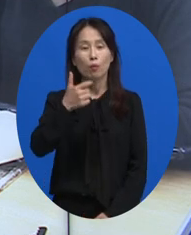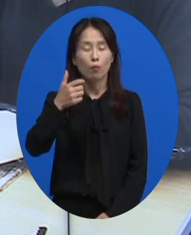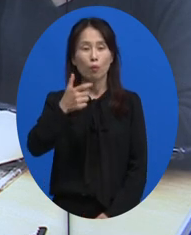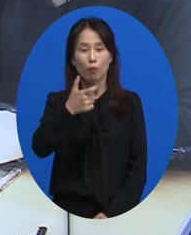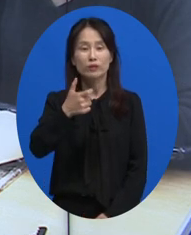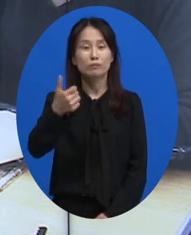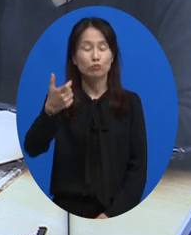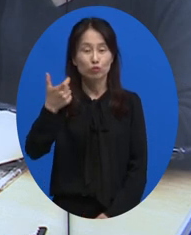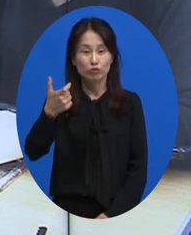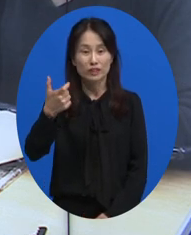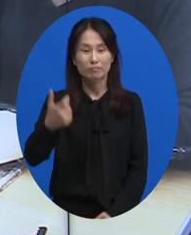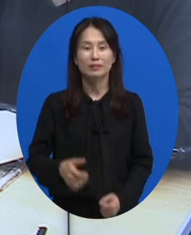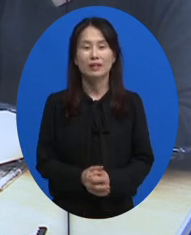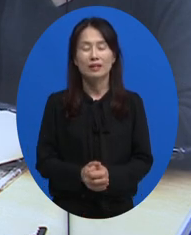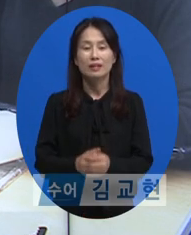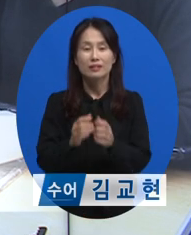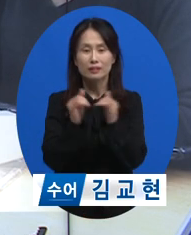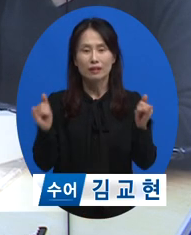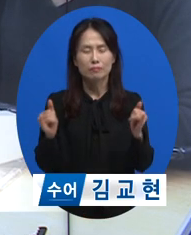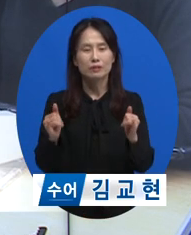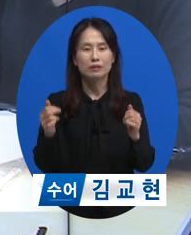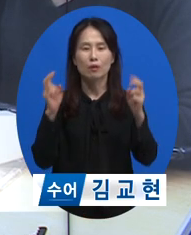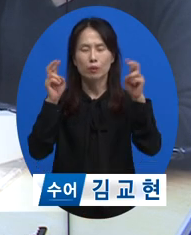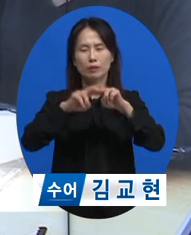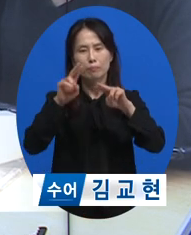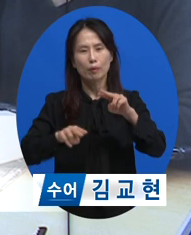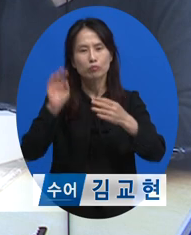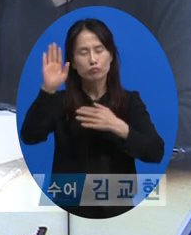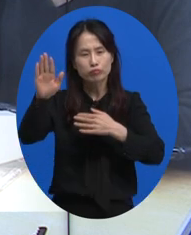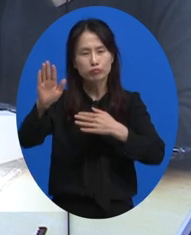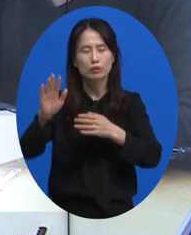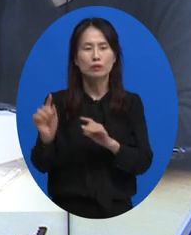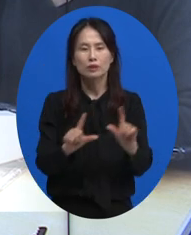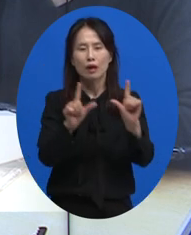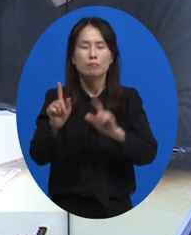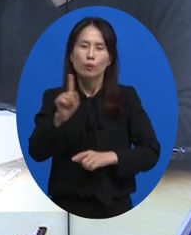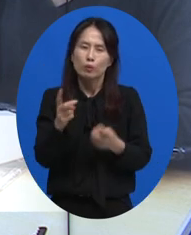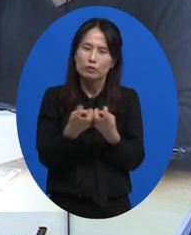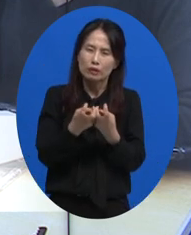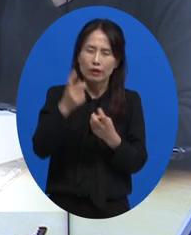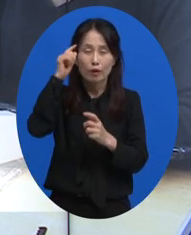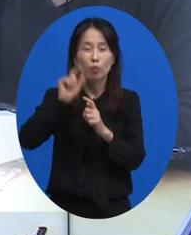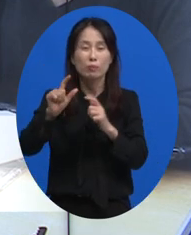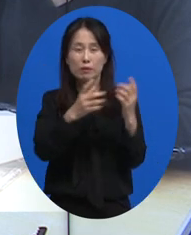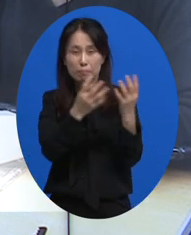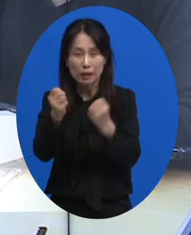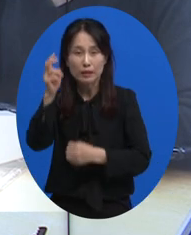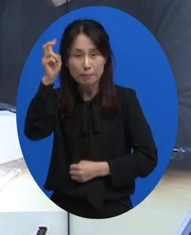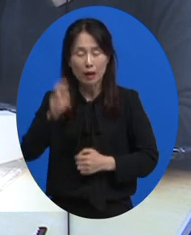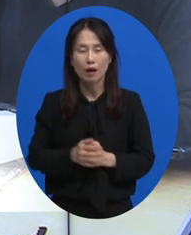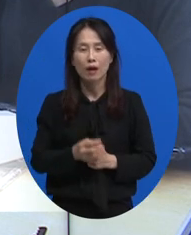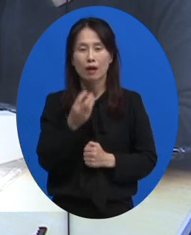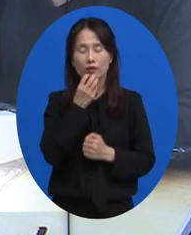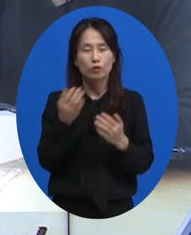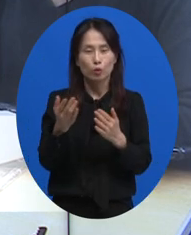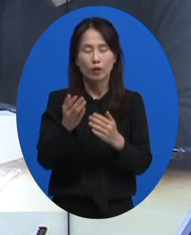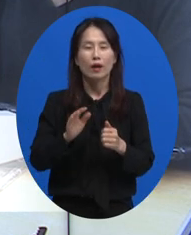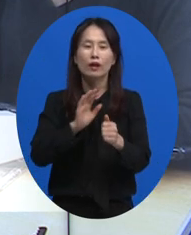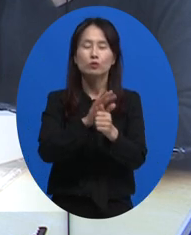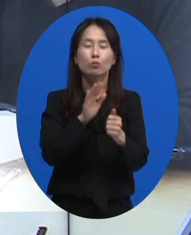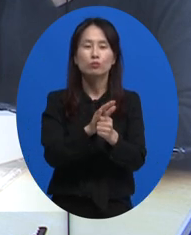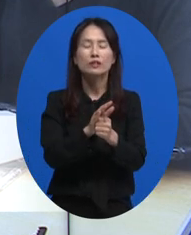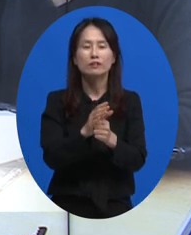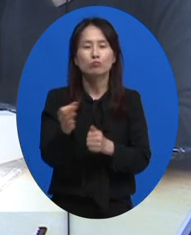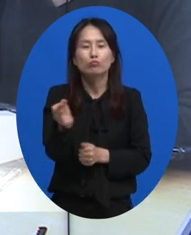5060 이른바 신중년 세대들, 퇴직 후 제2의 인생 어떻게 살까 이런저런 고민 많으실 것 같은데요. 경기도가 이들을 위한